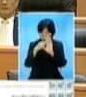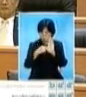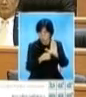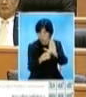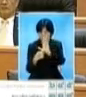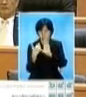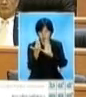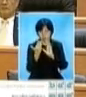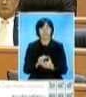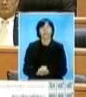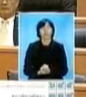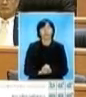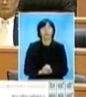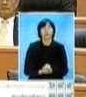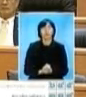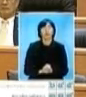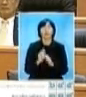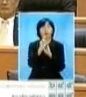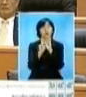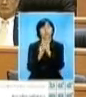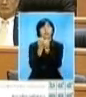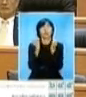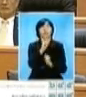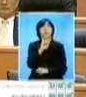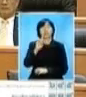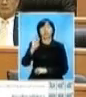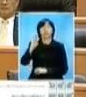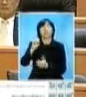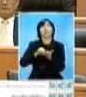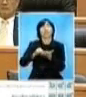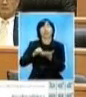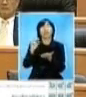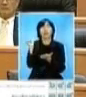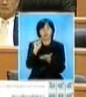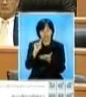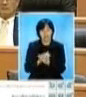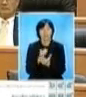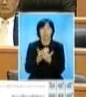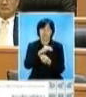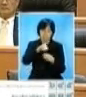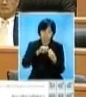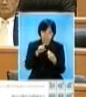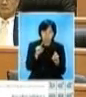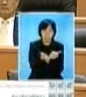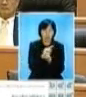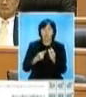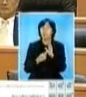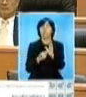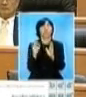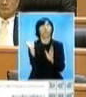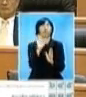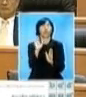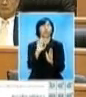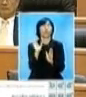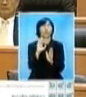จมากนะครับแล้วก็ที่สำคัญก็คือว่าการเสนอแก้ครั้งนี้เนี่ยมันมีลักษณะที่มีคนตั้งข้อสังเกตในสภาว่ามันเป็นการเกาหลังให้กัน ผลักกันเก